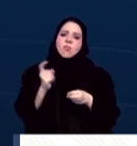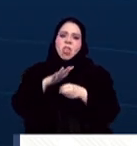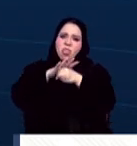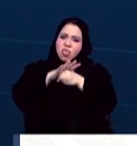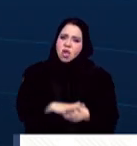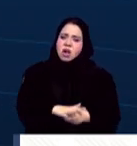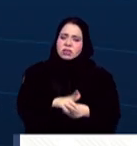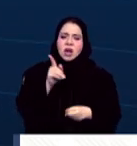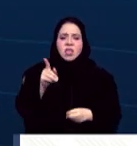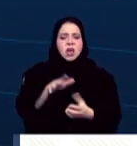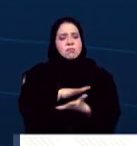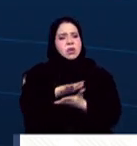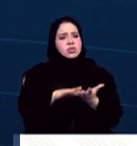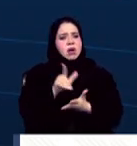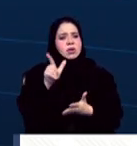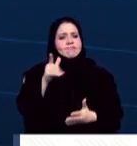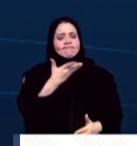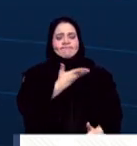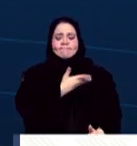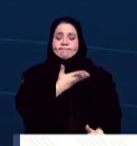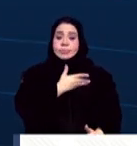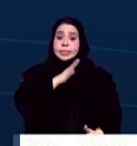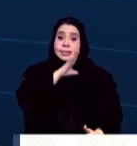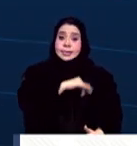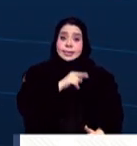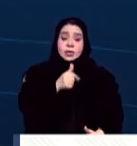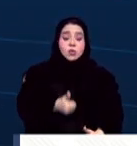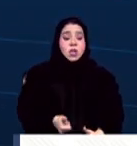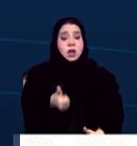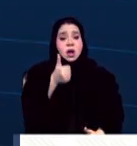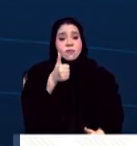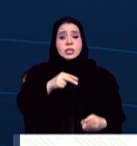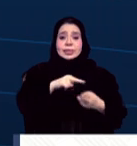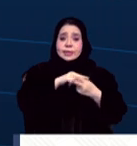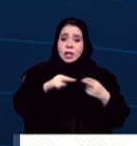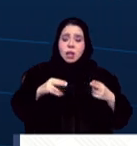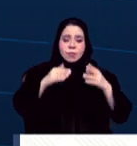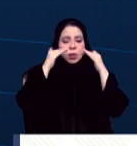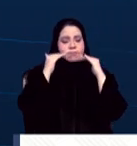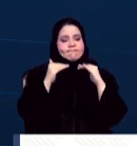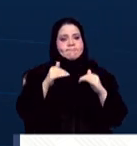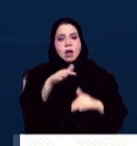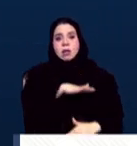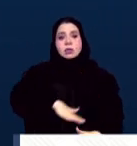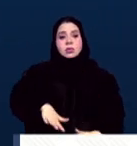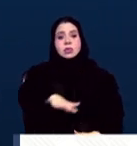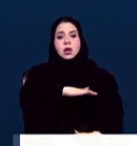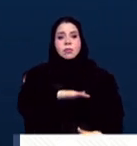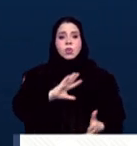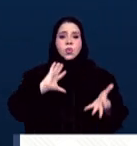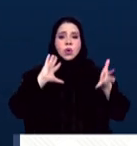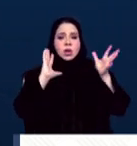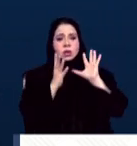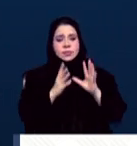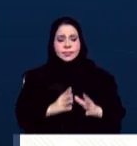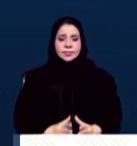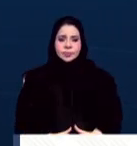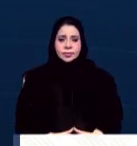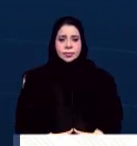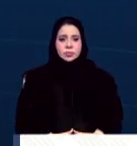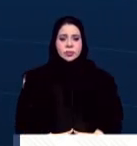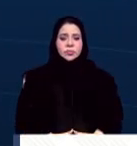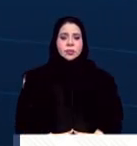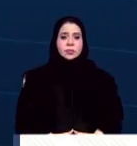لرفع معاناه اهالي القطاع واعاده الامن والاستقرار واطلاق مفاوضات السلام العادل والشامل في